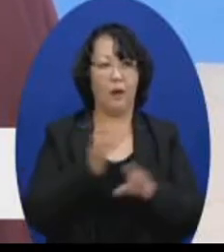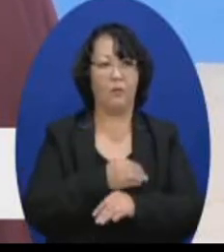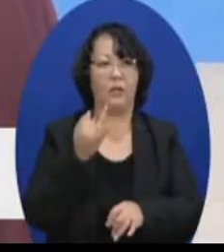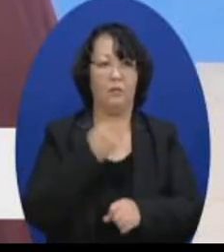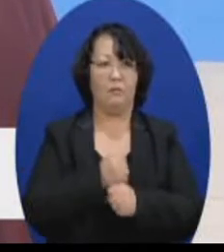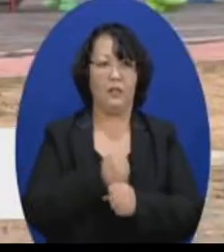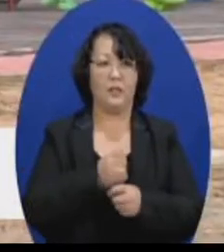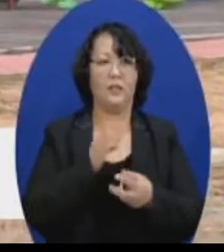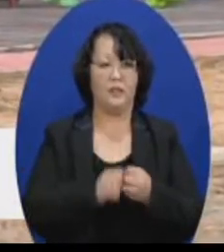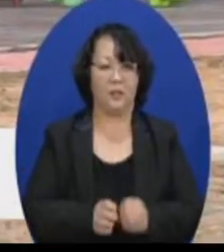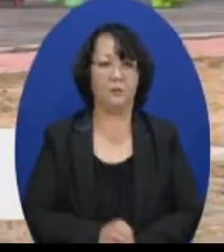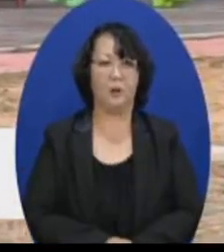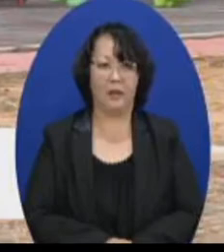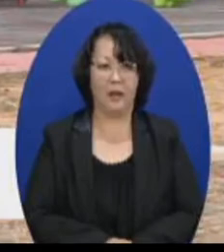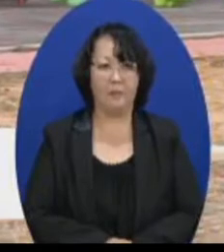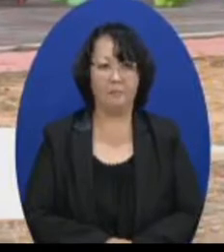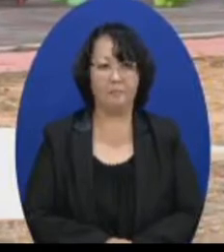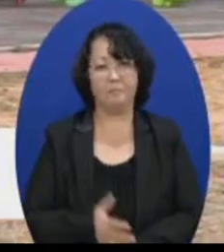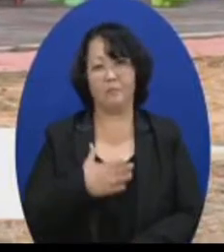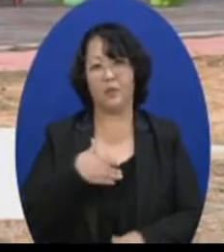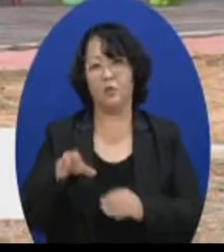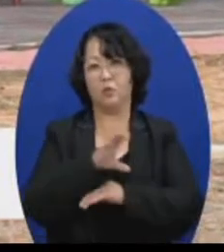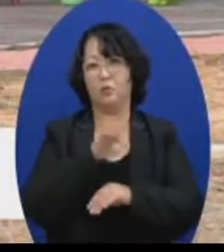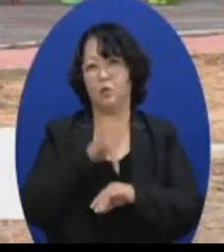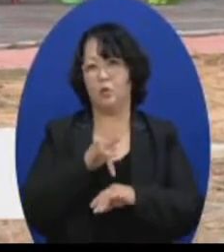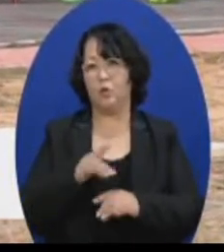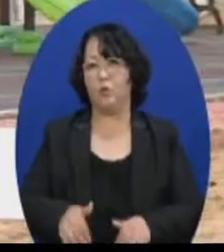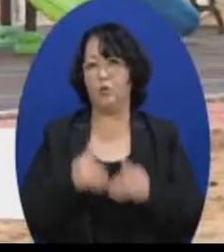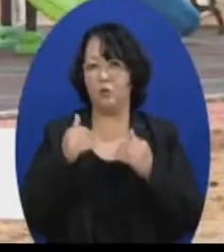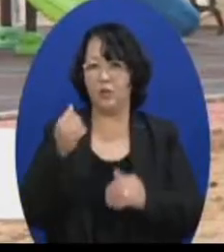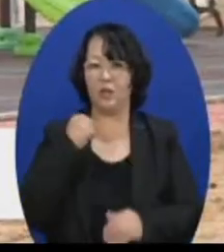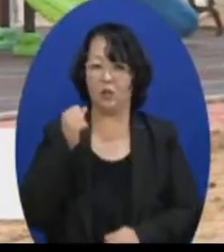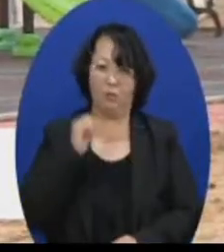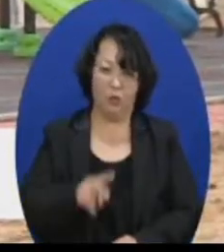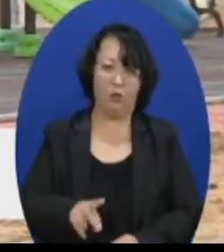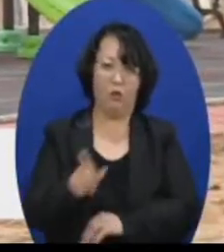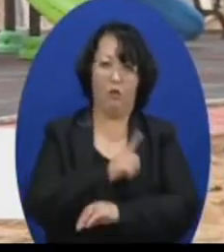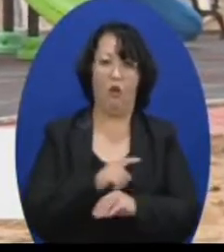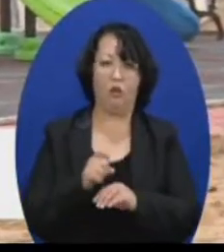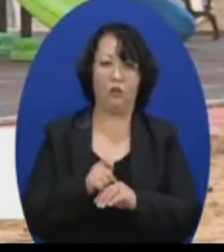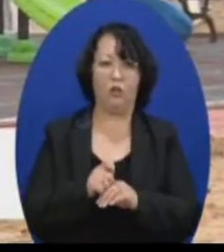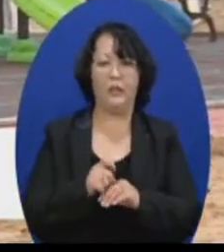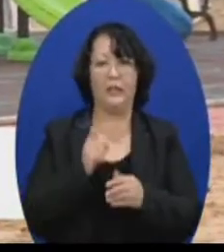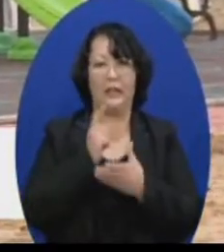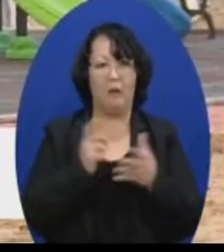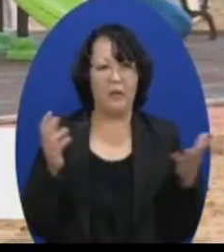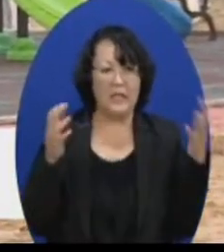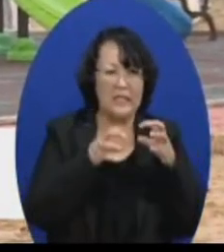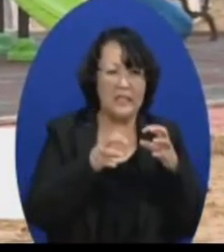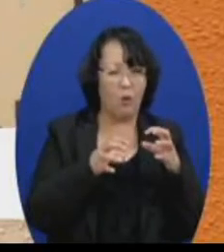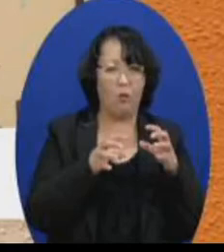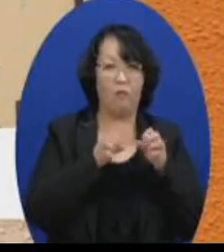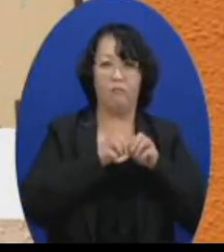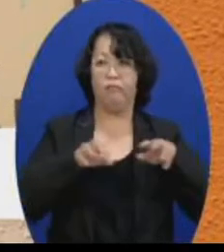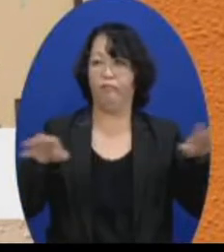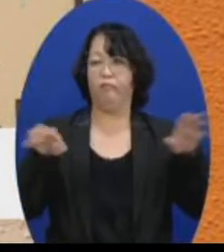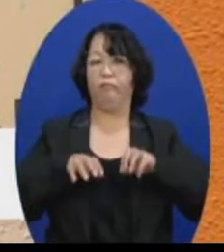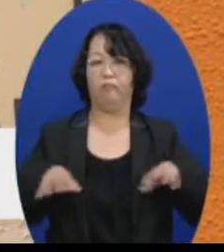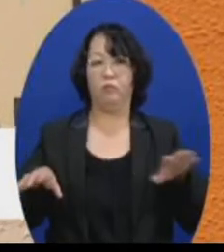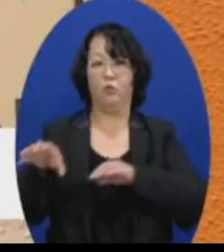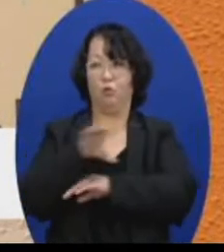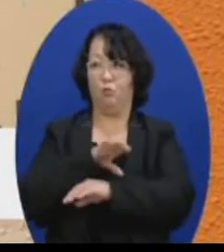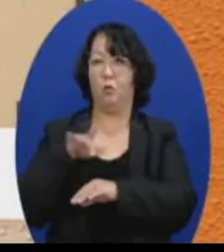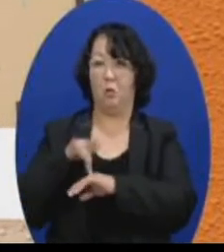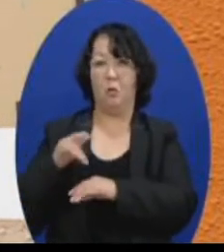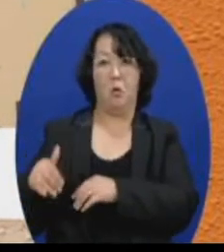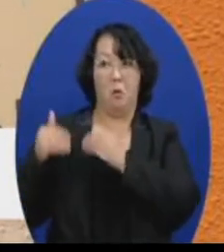ийм ажлуудыг хийж байгаа. Сумын төвүүдийг хөгжүүлж чадвал хотын төлөвлөрөл нүүдлийг зогсоом гэсэн юм. Хинтэн аймгийг түүхэн аялал